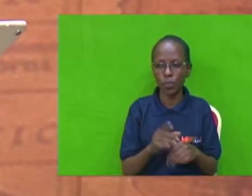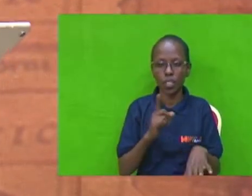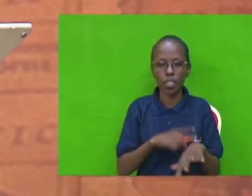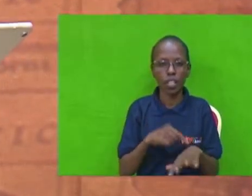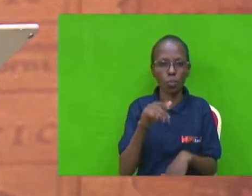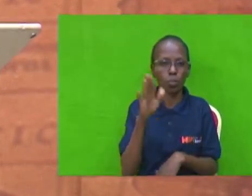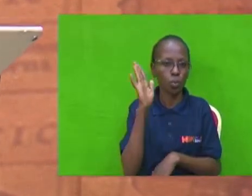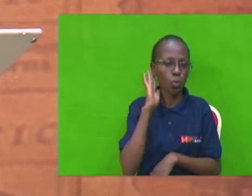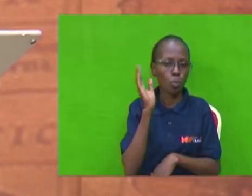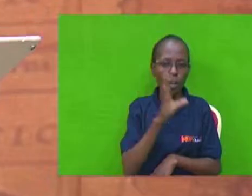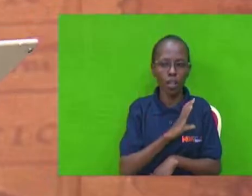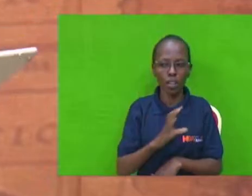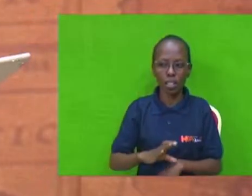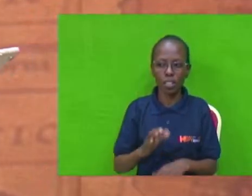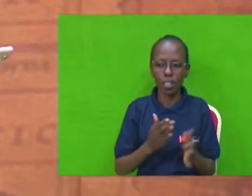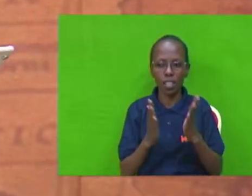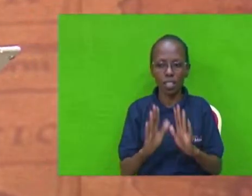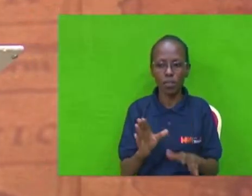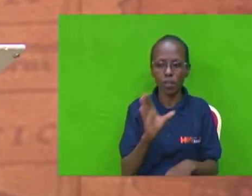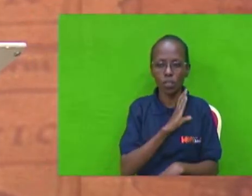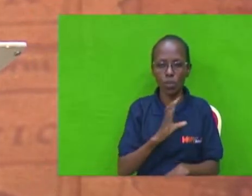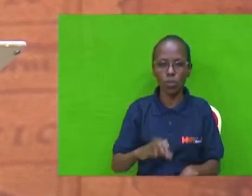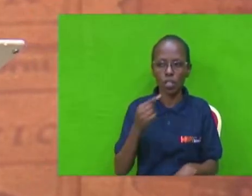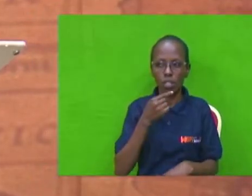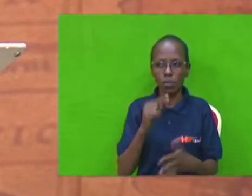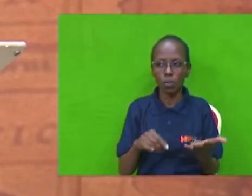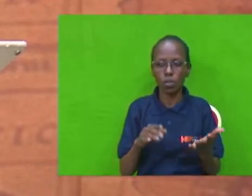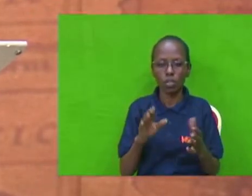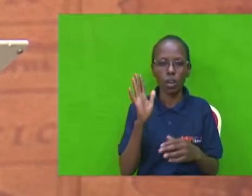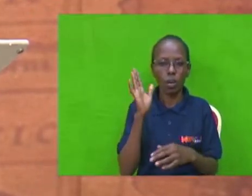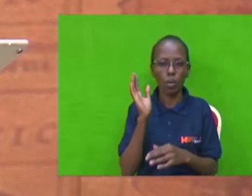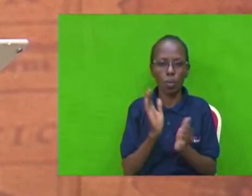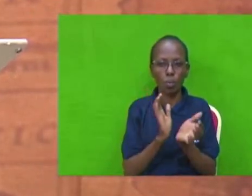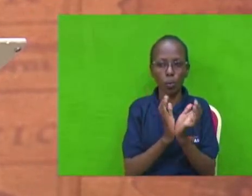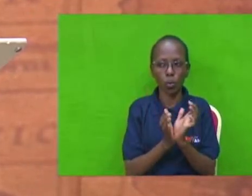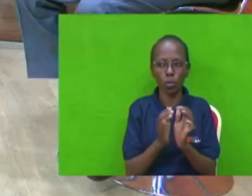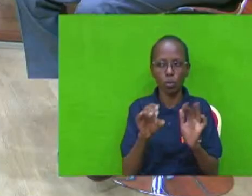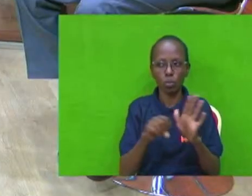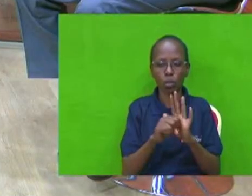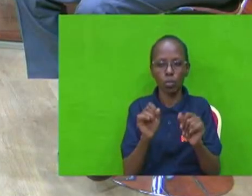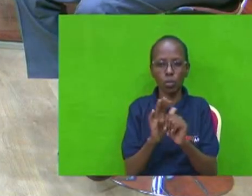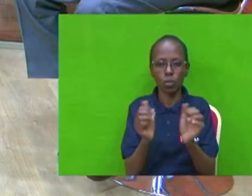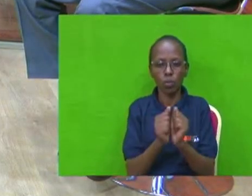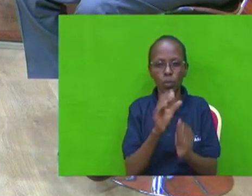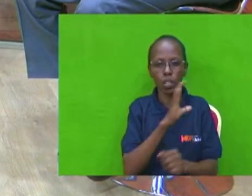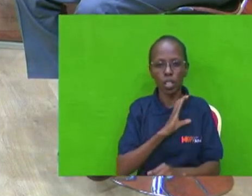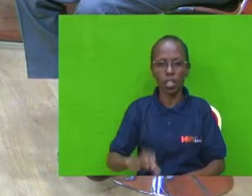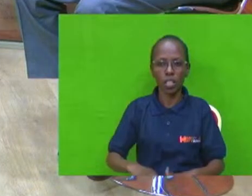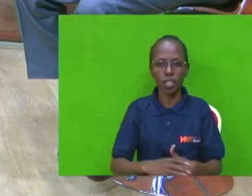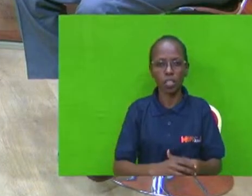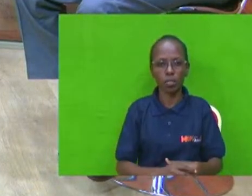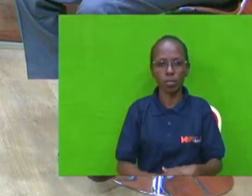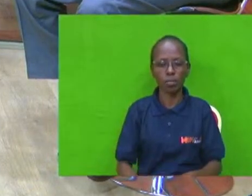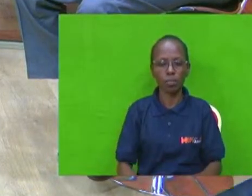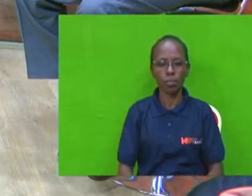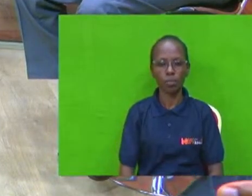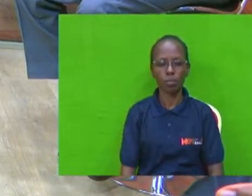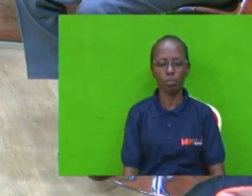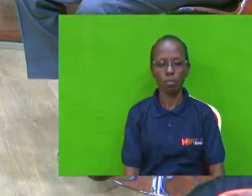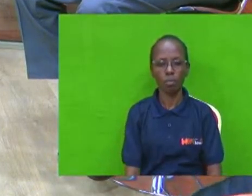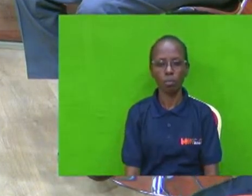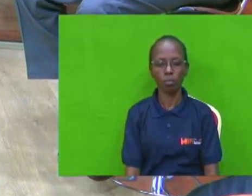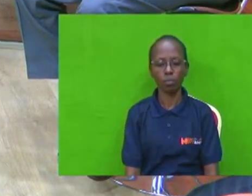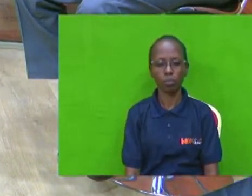Kristo. Yeah, watumwa wa Kristo. Inasema Paulo hivi. Nimesulubiwa pamoja na Kristo. Mwalimu kidogo tu. Kidogo tu tuweza kupokea